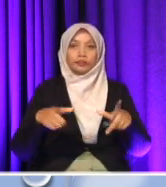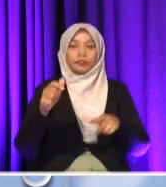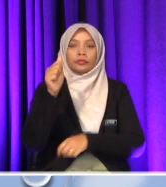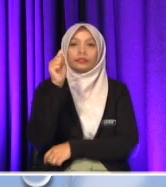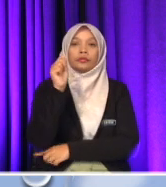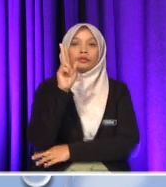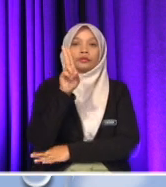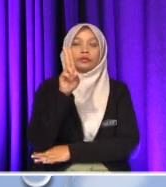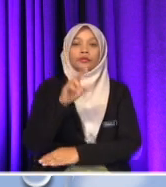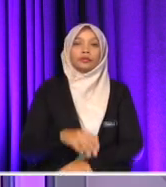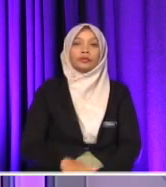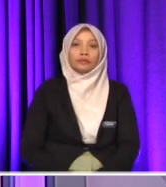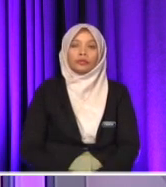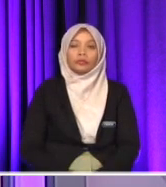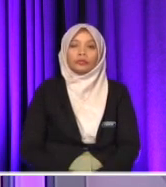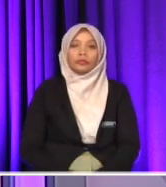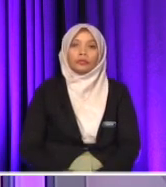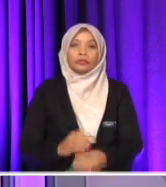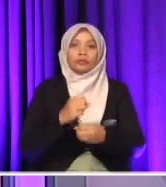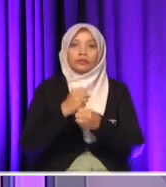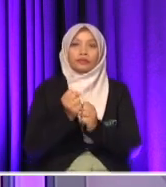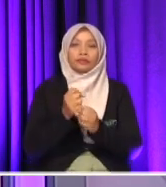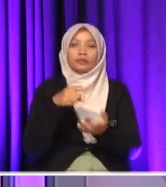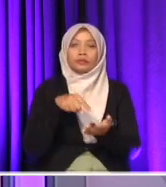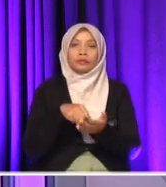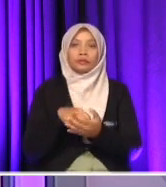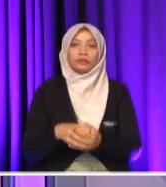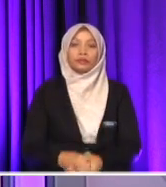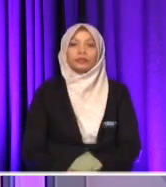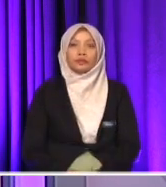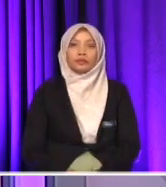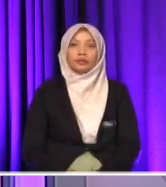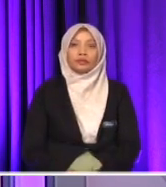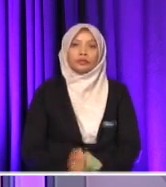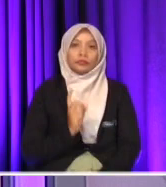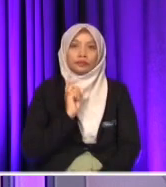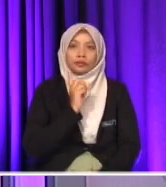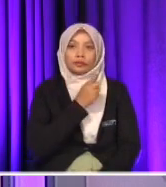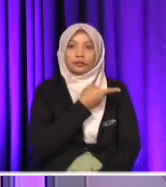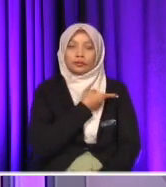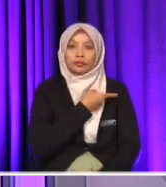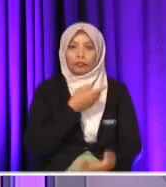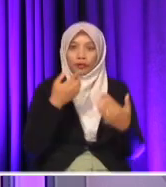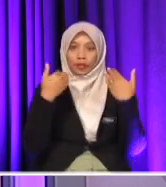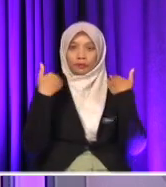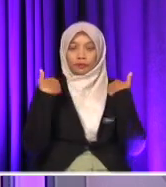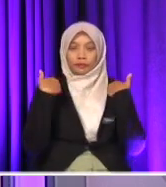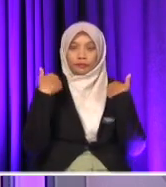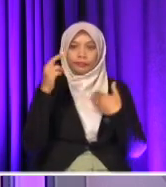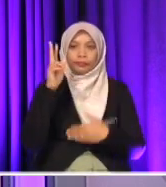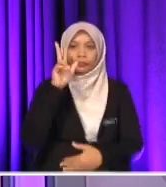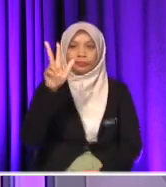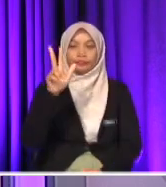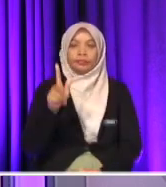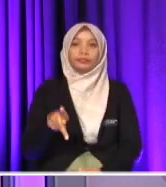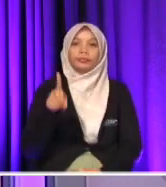liter AU. Okey, formula ni memang kita banyak okey, liter dalam liter AU ni saya kata ada 3 formula kuasa yang berbeza dengan liter AT tadi.